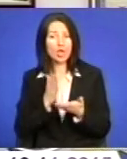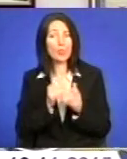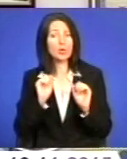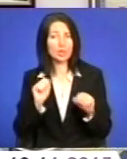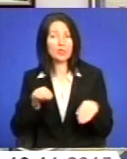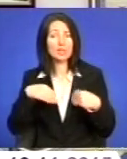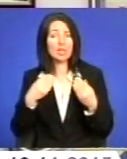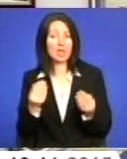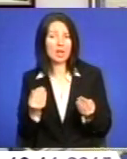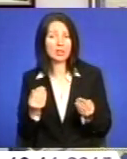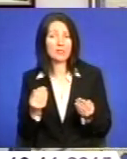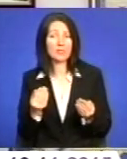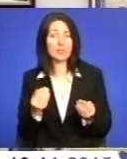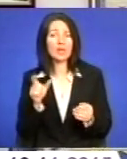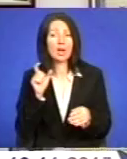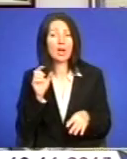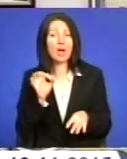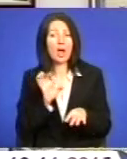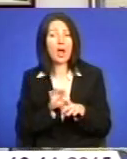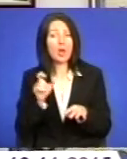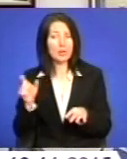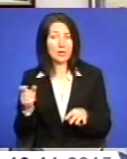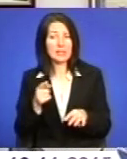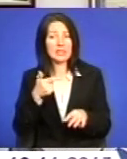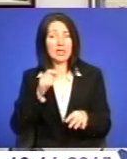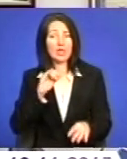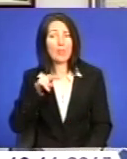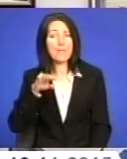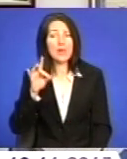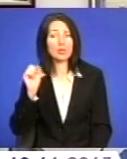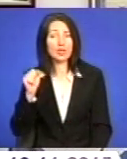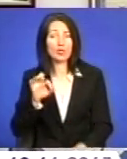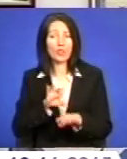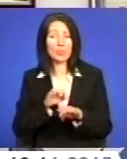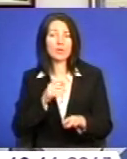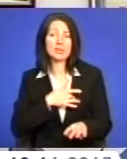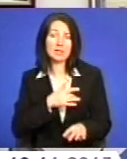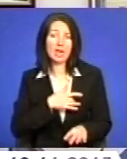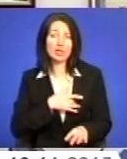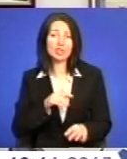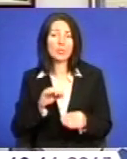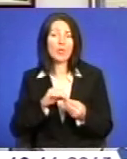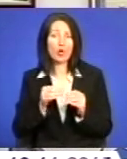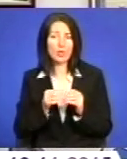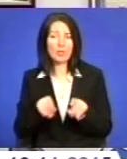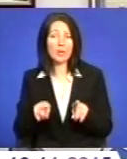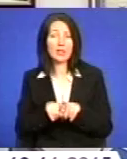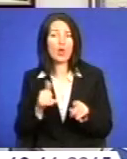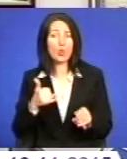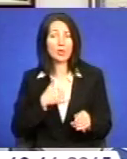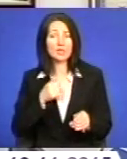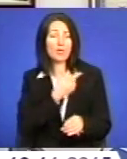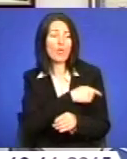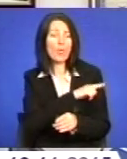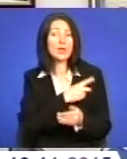можливості надати пацієнтам з гіпертонічною хворобою і з кардіологічними проблемами. Так, в нас в